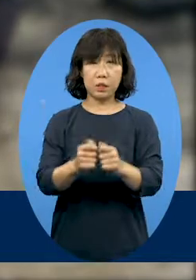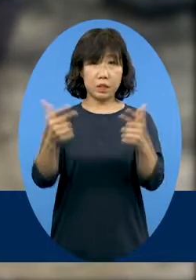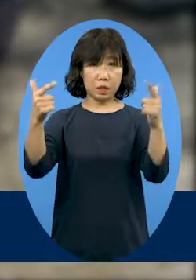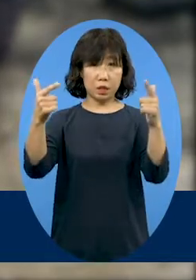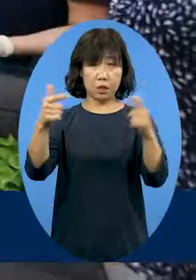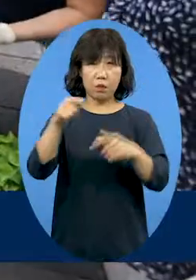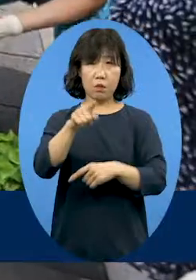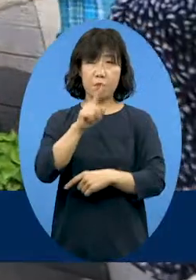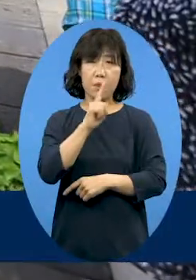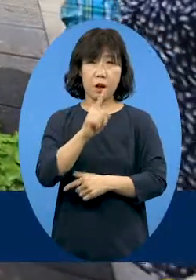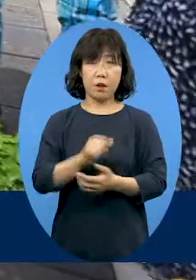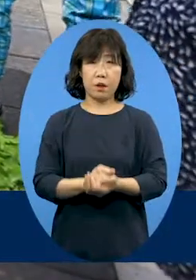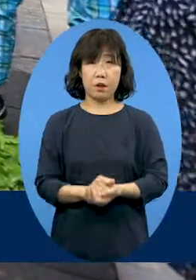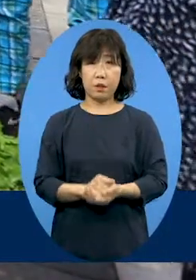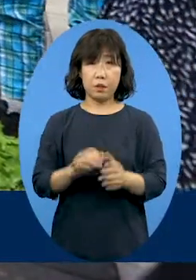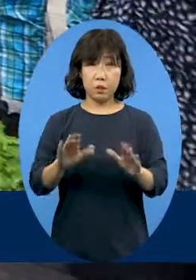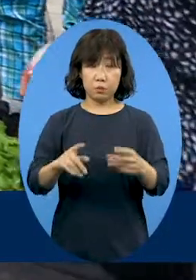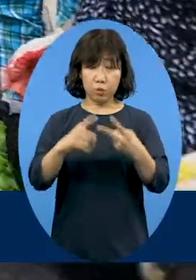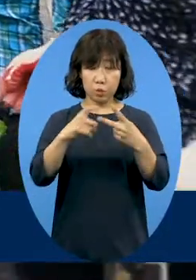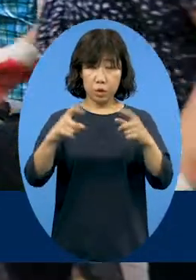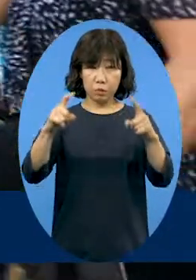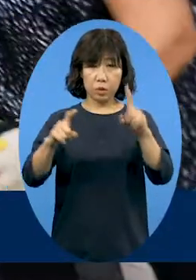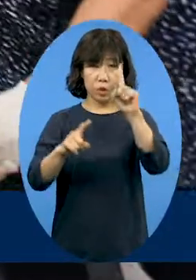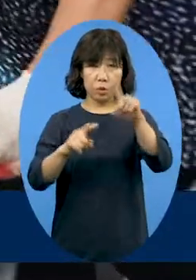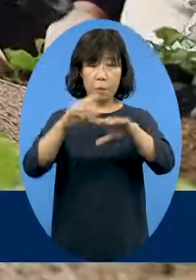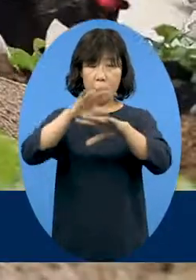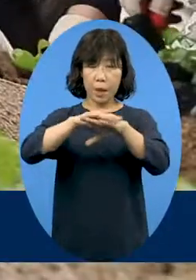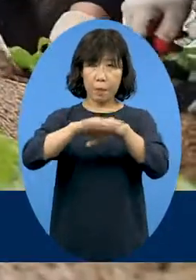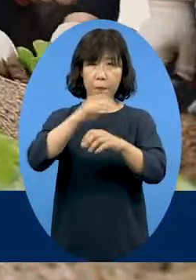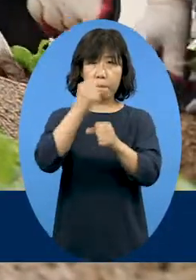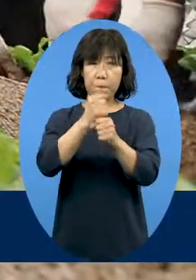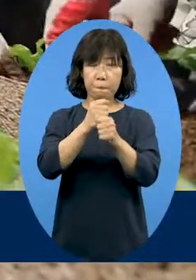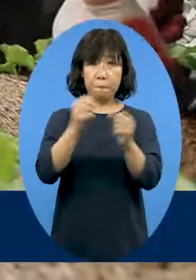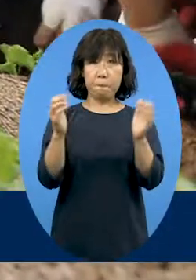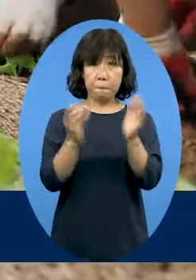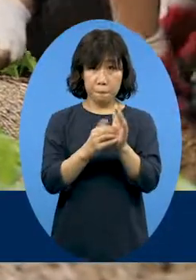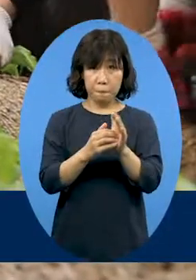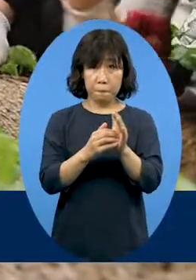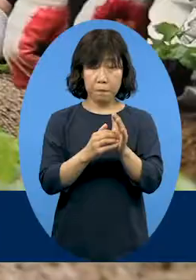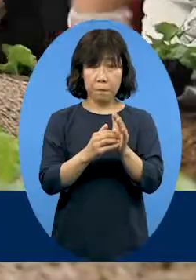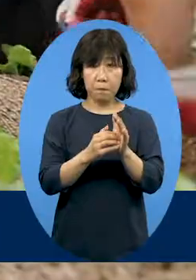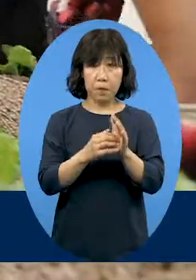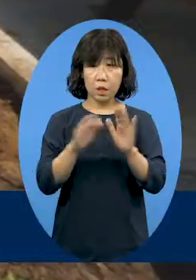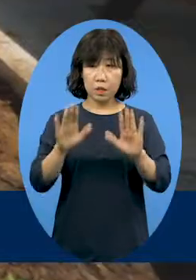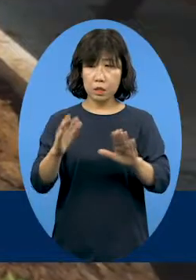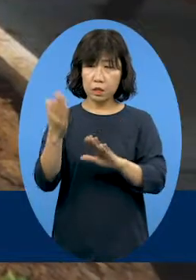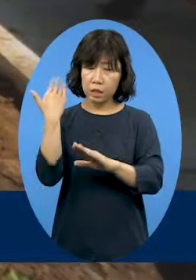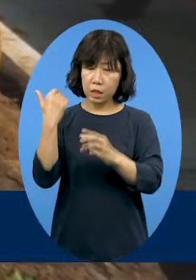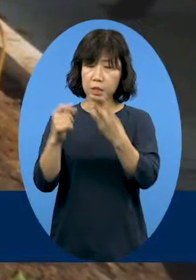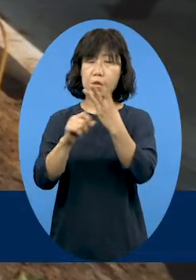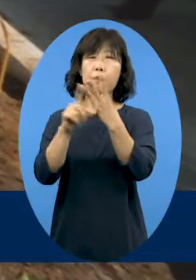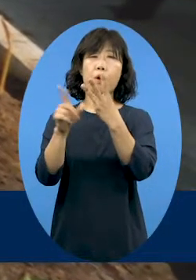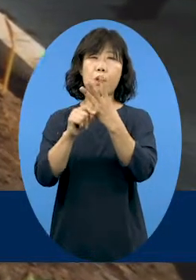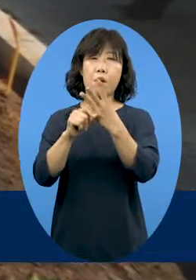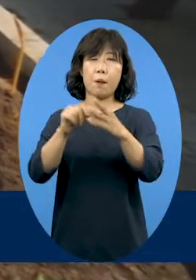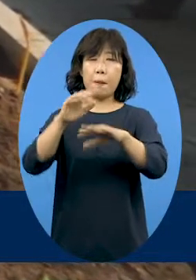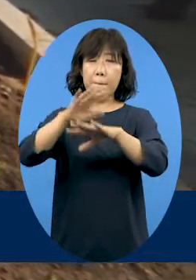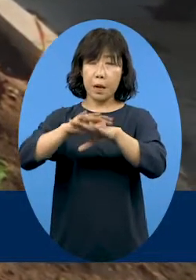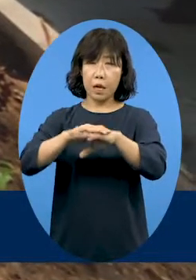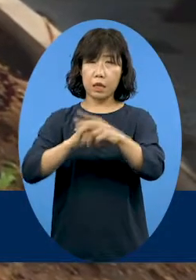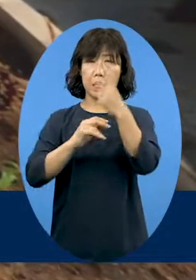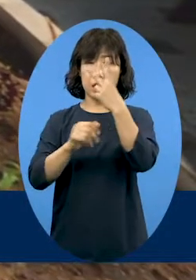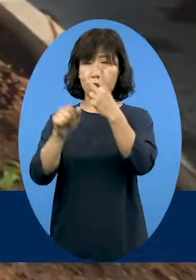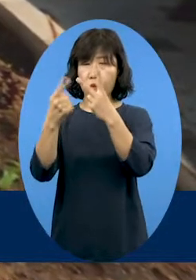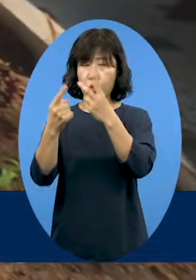말입니다 군은 지난해 9월 동대문구 1호 도시 텃밭을 답십리동 의 조성한 이후 지난 3월 도시 텃밭